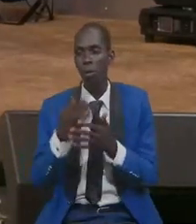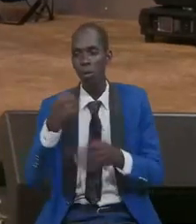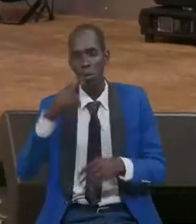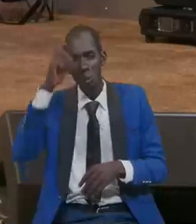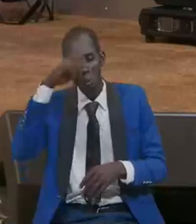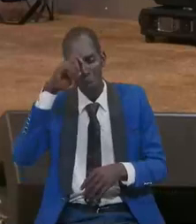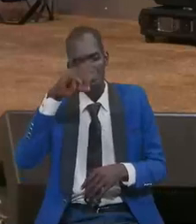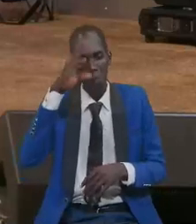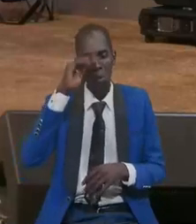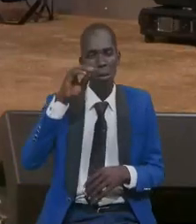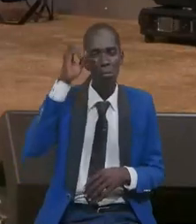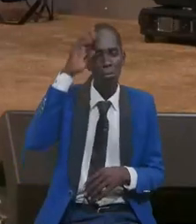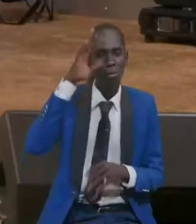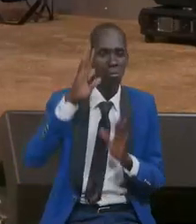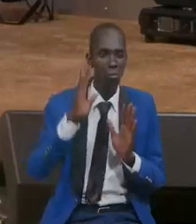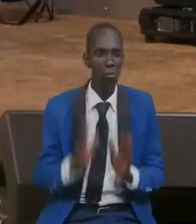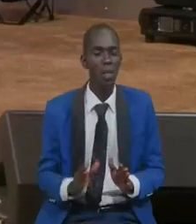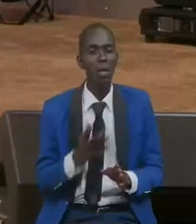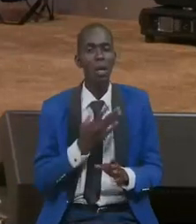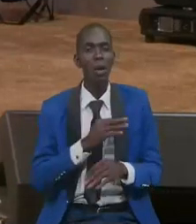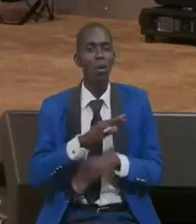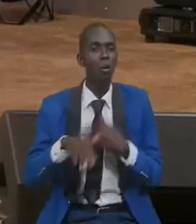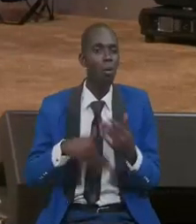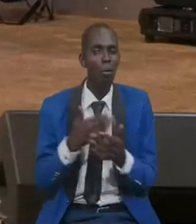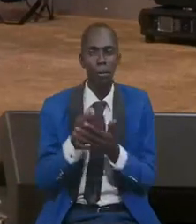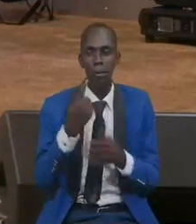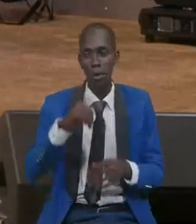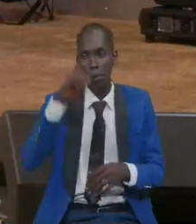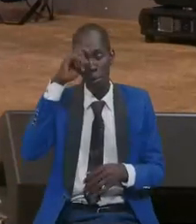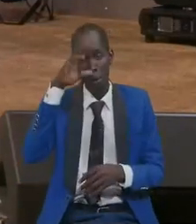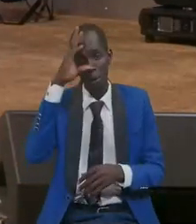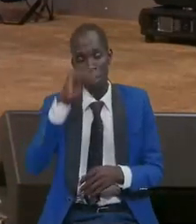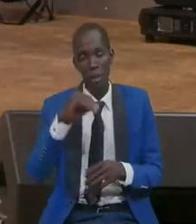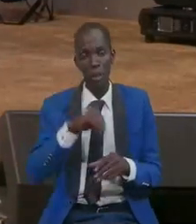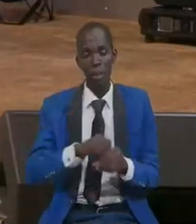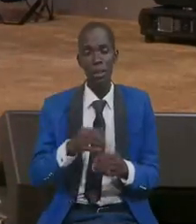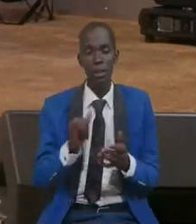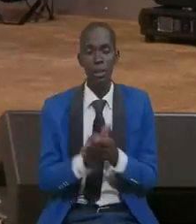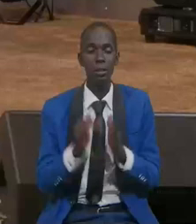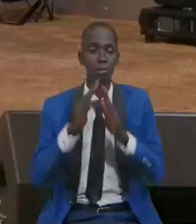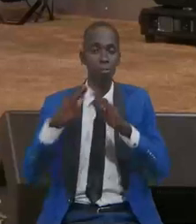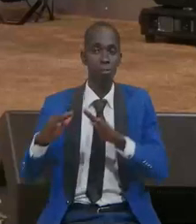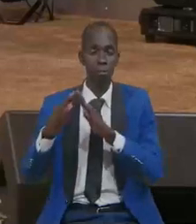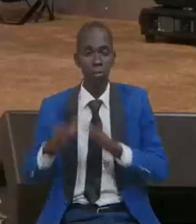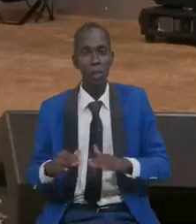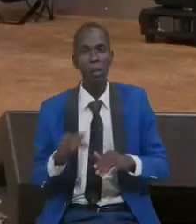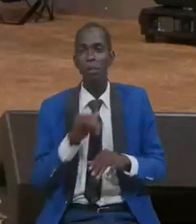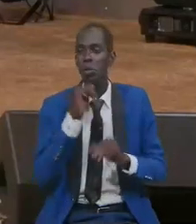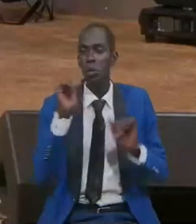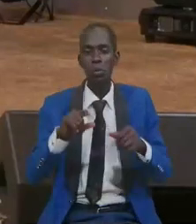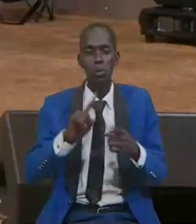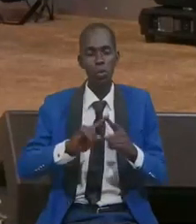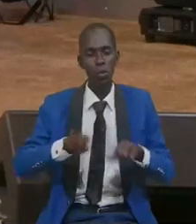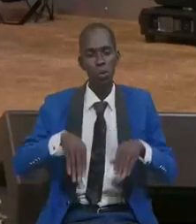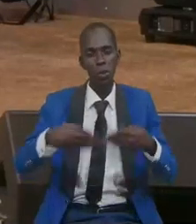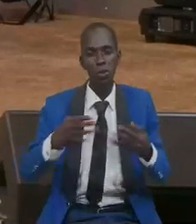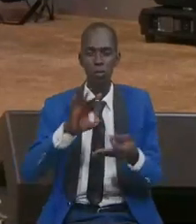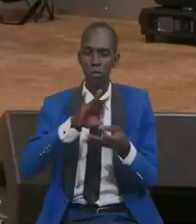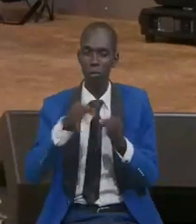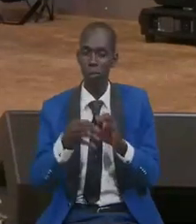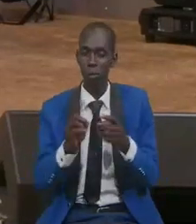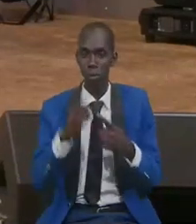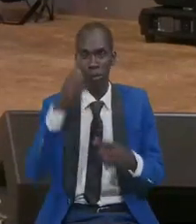tous ces magiciens, consorts, les sages de Babylone, les magiciens, ils n'ont pas pu interpréter le rêve. Maintenant, il